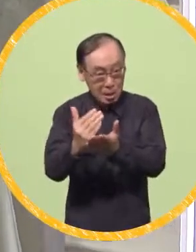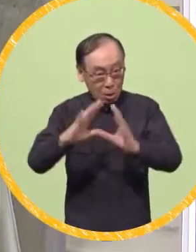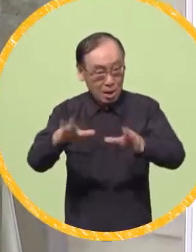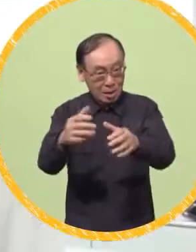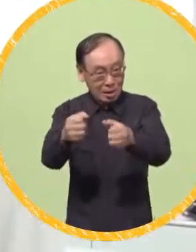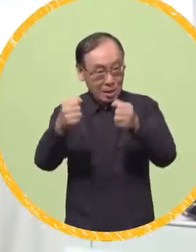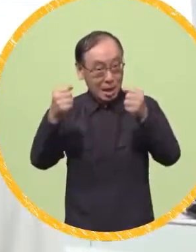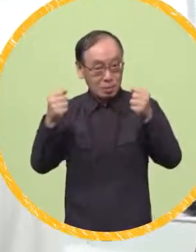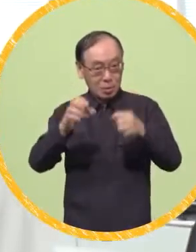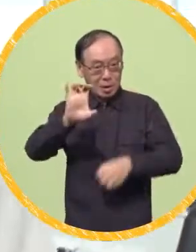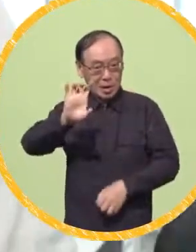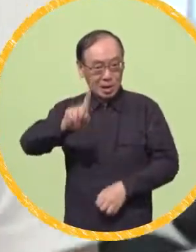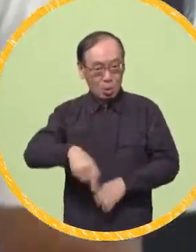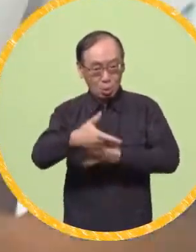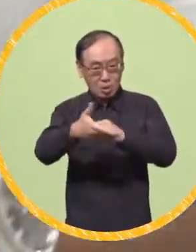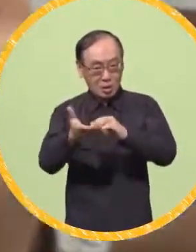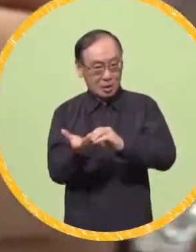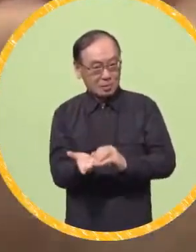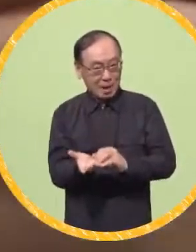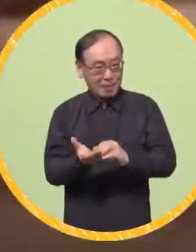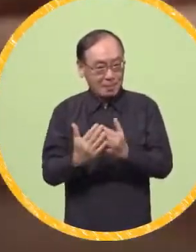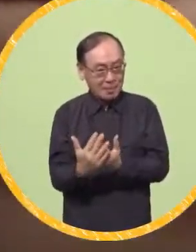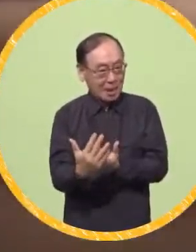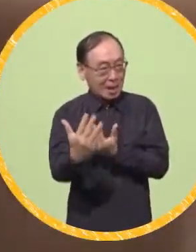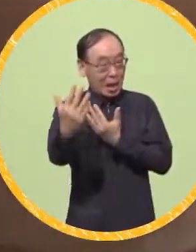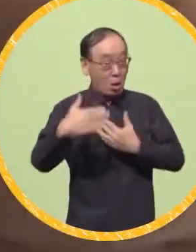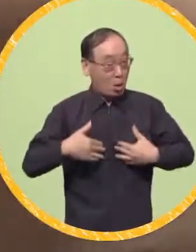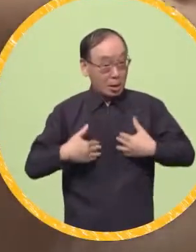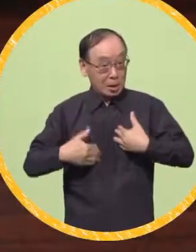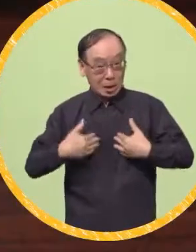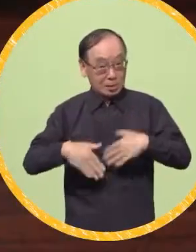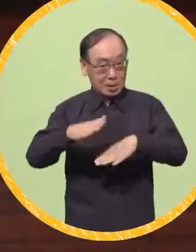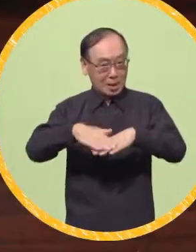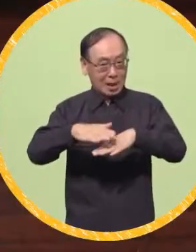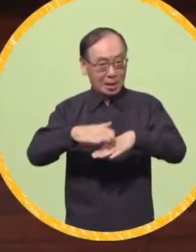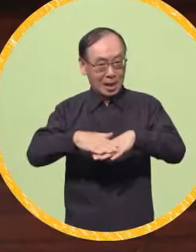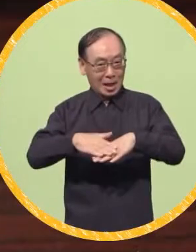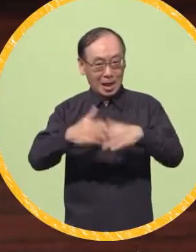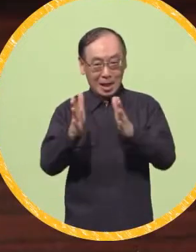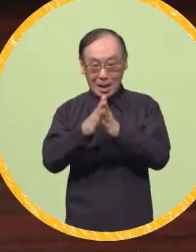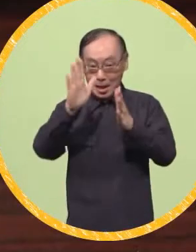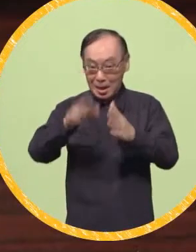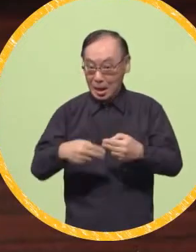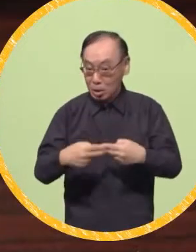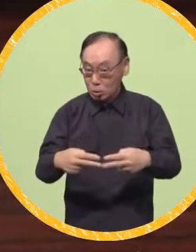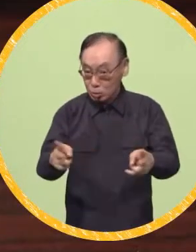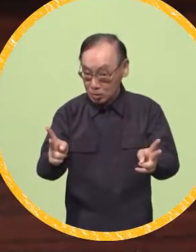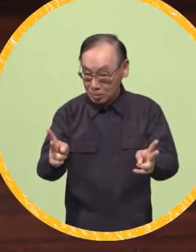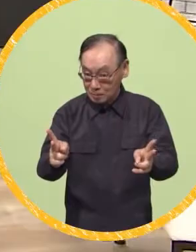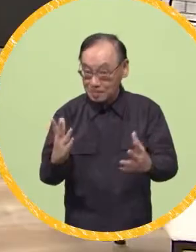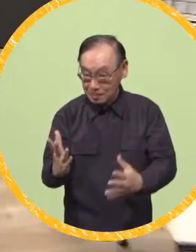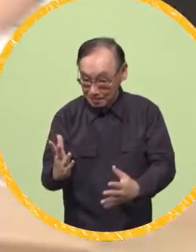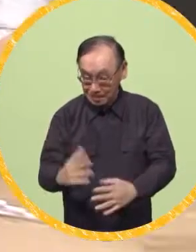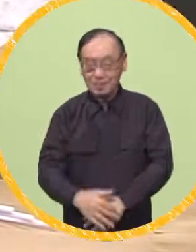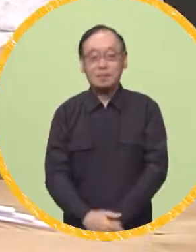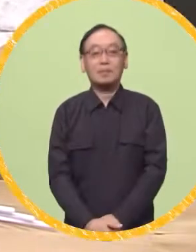シリーズ江ノ島大会2019を楽しむ神奈川ヘッドライン new する